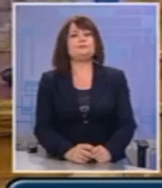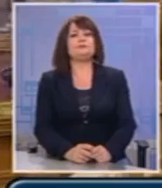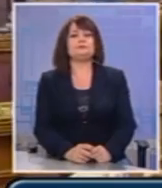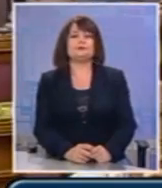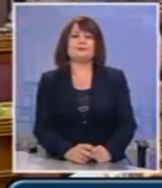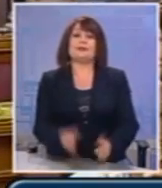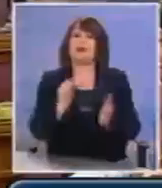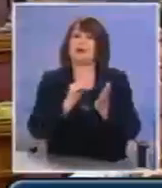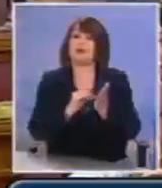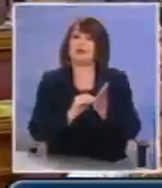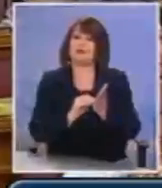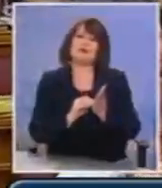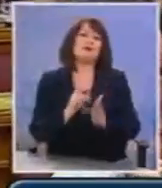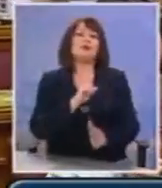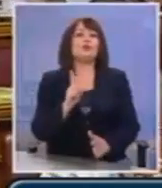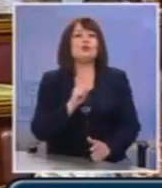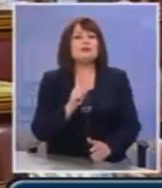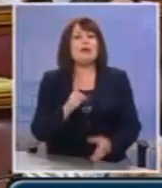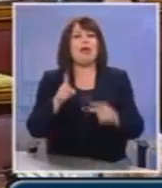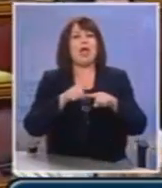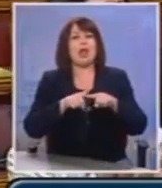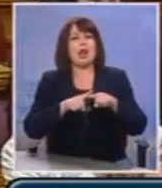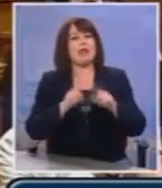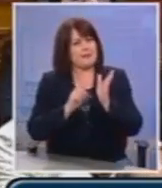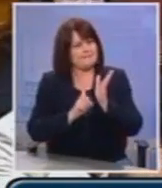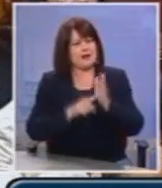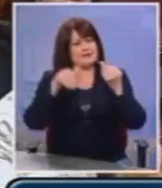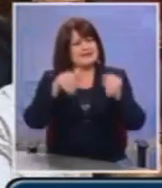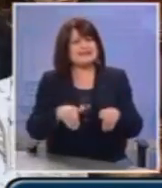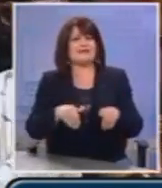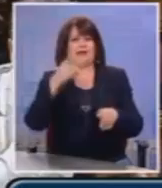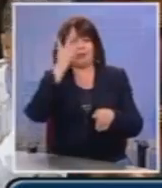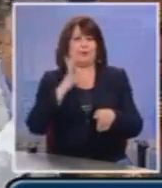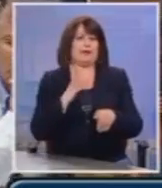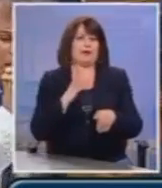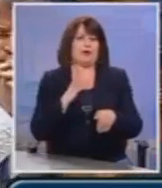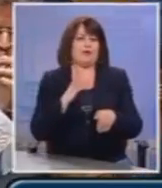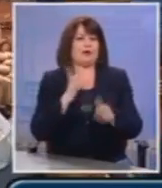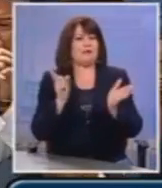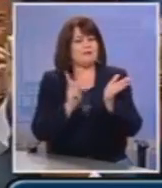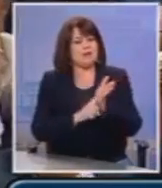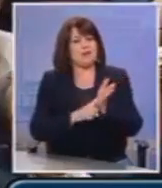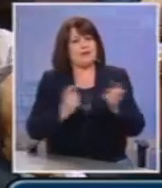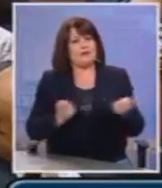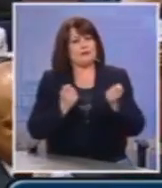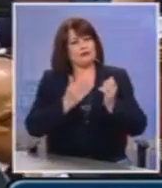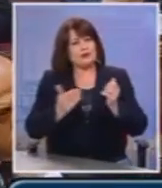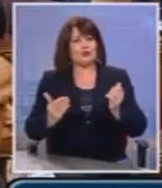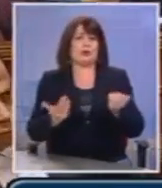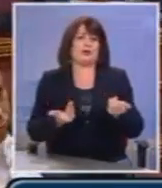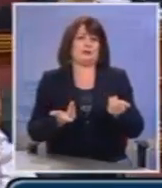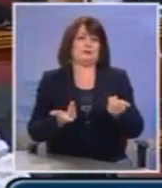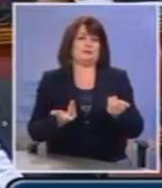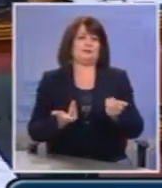να την αποτρέπει από την τήρηση των υποχρεώσεων σεβασμού των ανθρωπίνων δικαιωμάτων επιπλέον